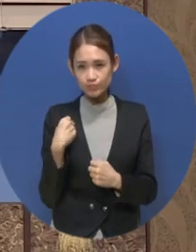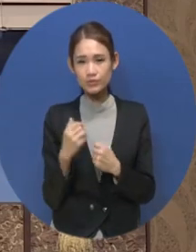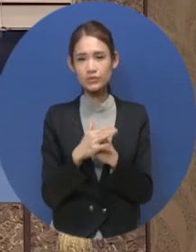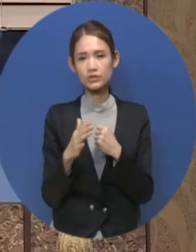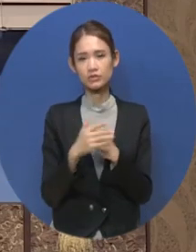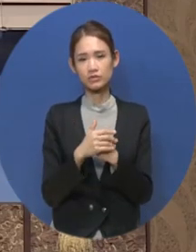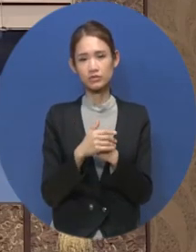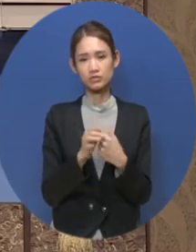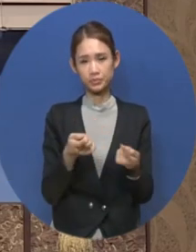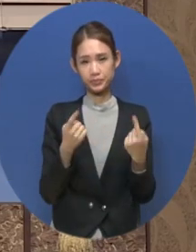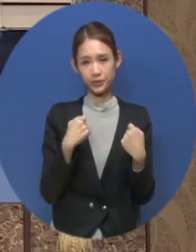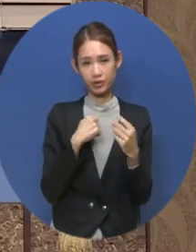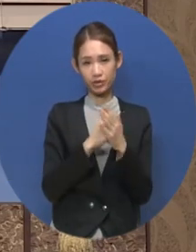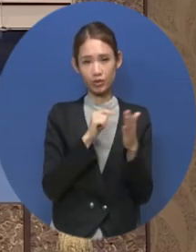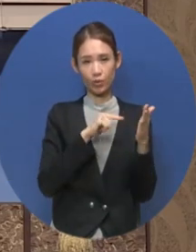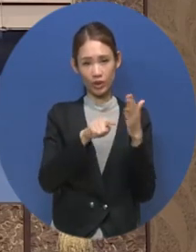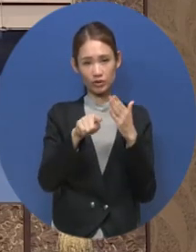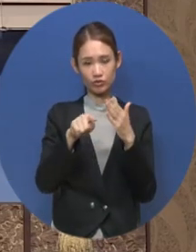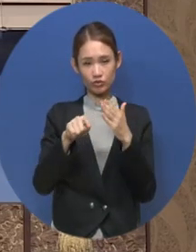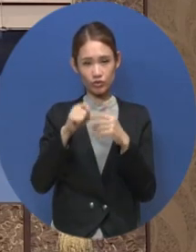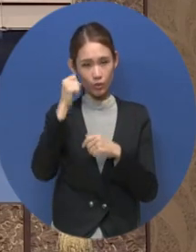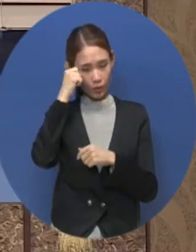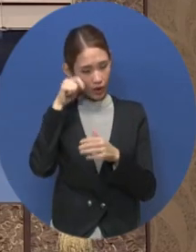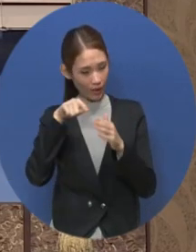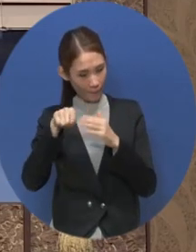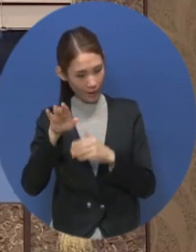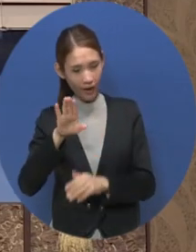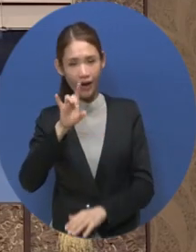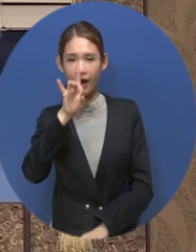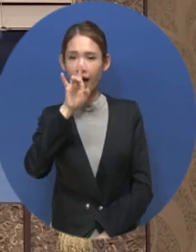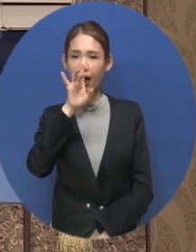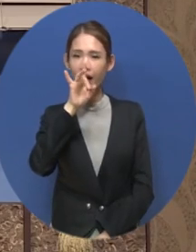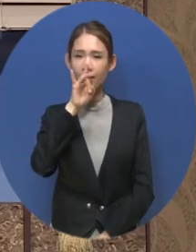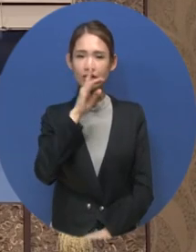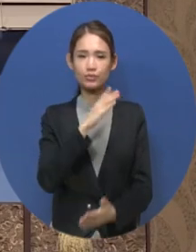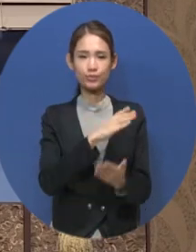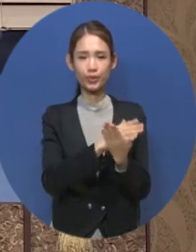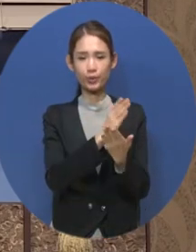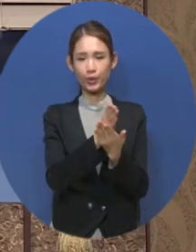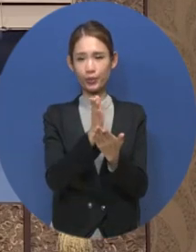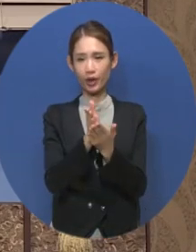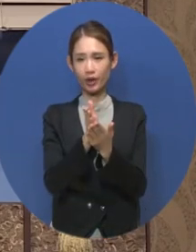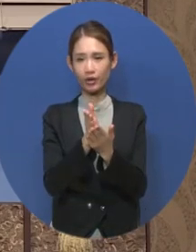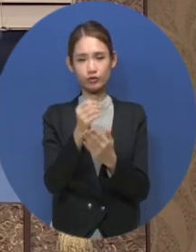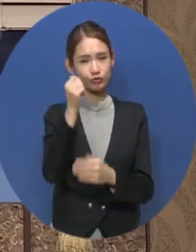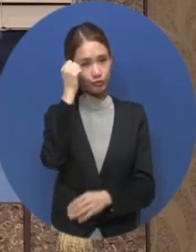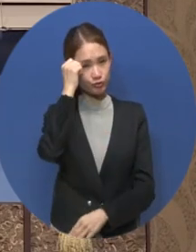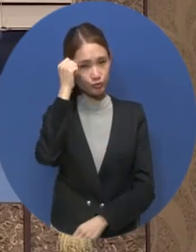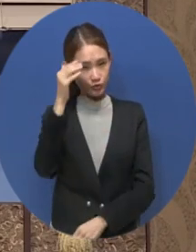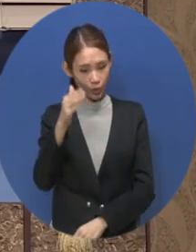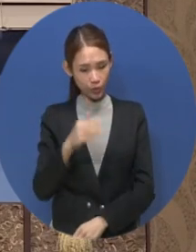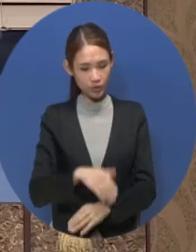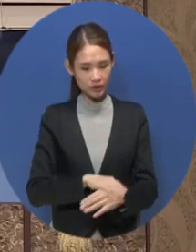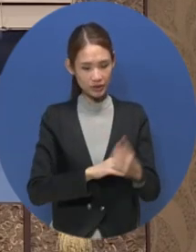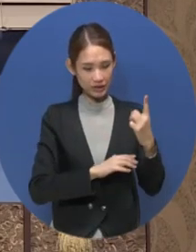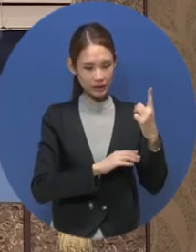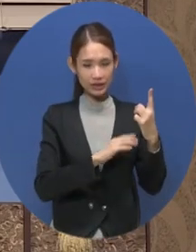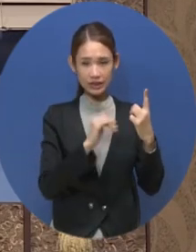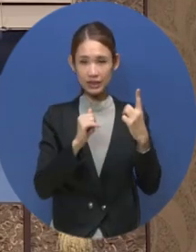외부하고 외출 예방을 다 중지시키고 네. 몇 개 종목은 이렇게 방도 숙소도 이제 1인 1실로 배정을